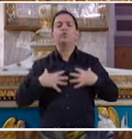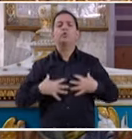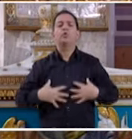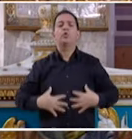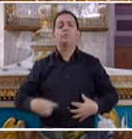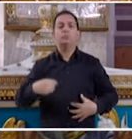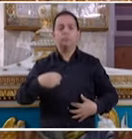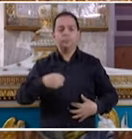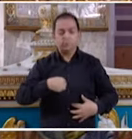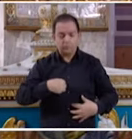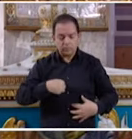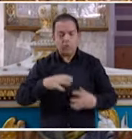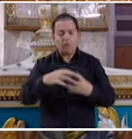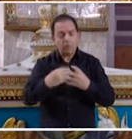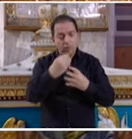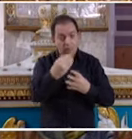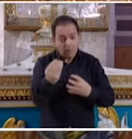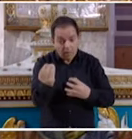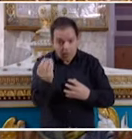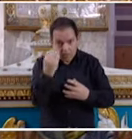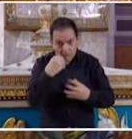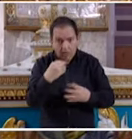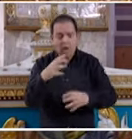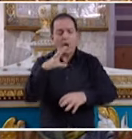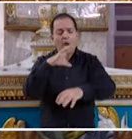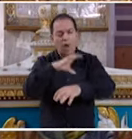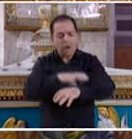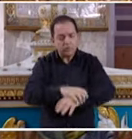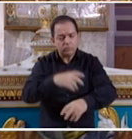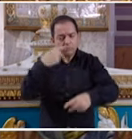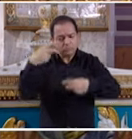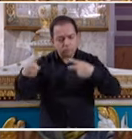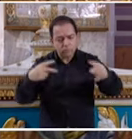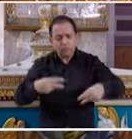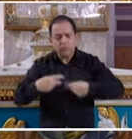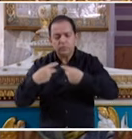το σώμα το υπερημών κλώμενον, εις άφεσιν